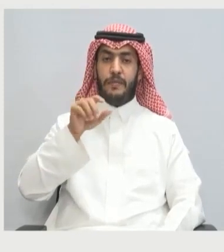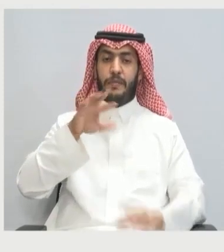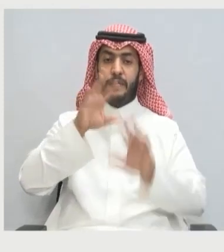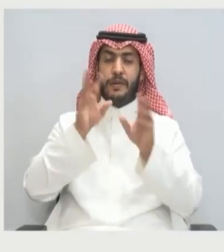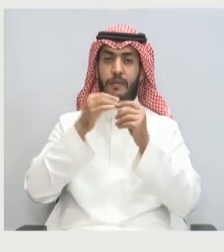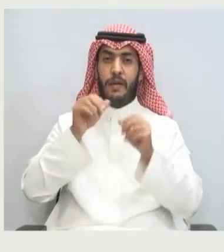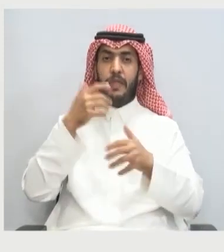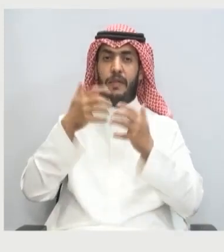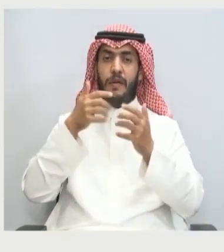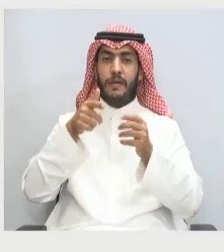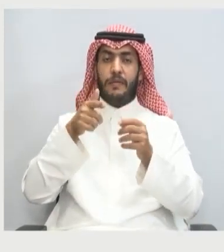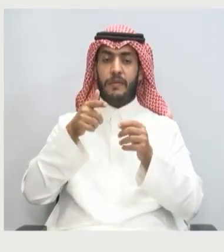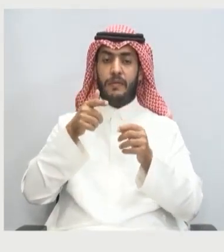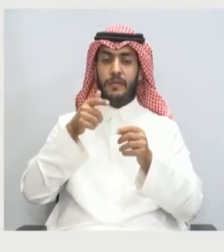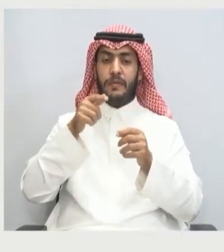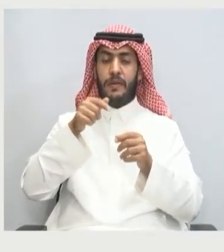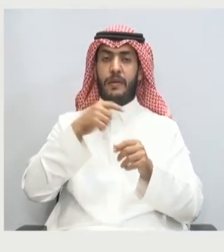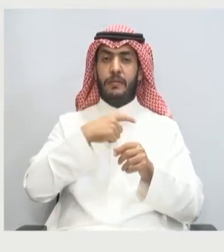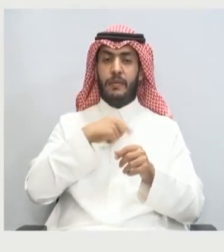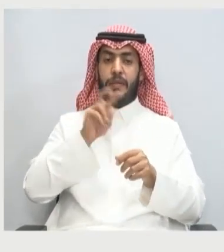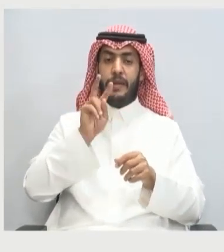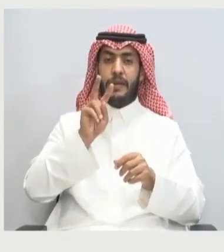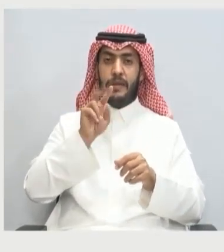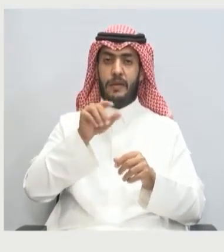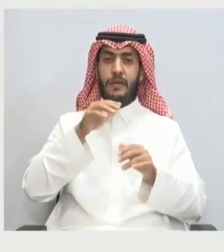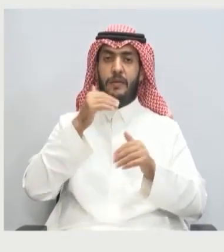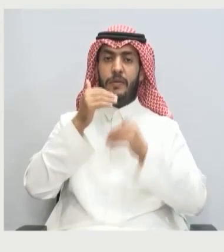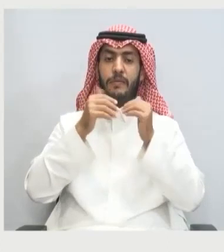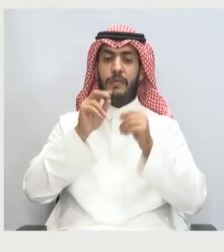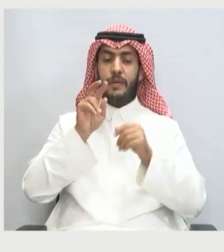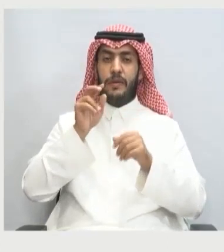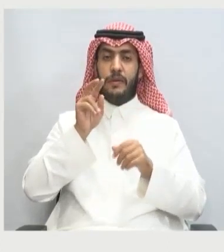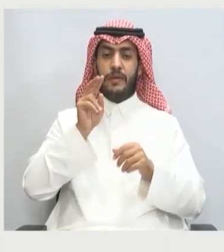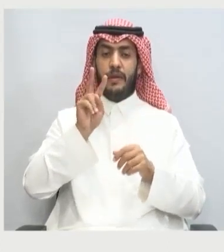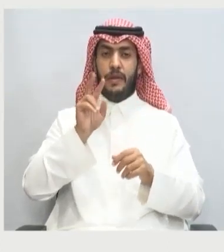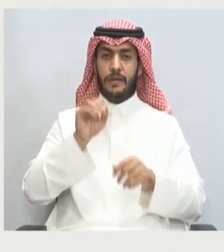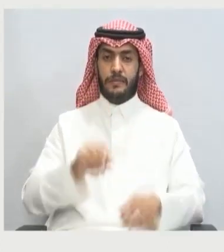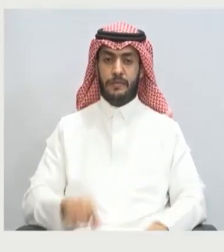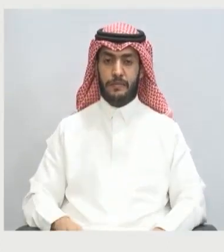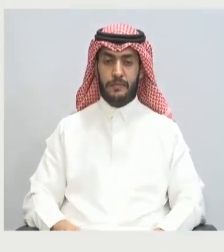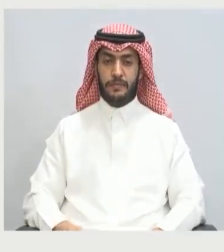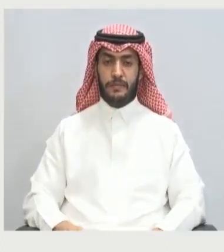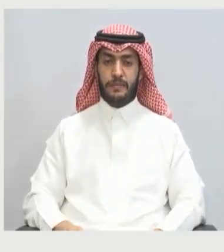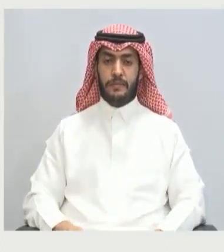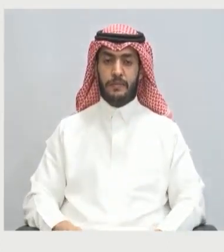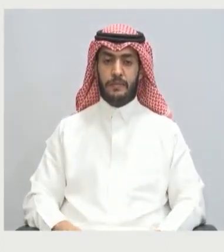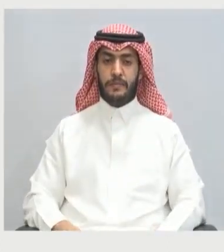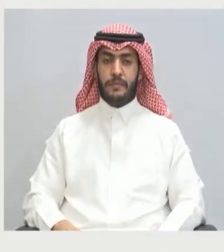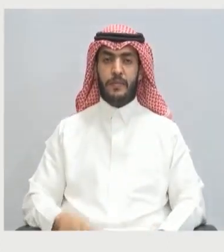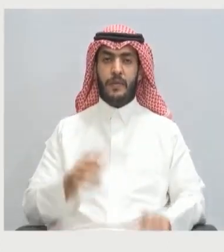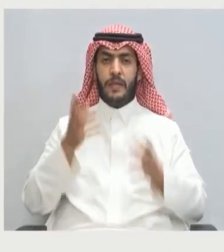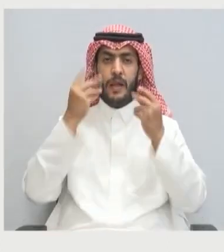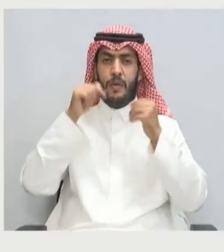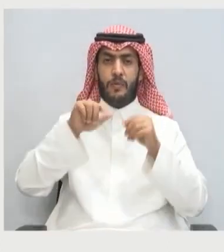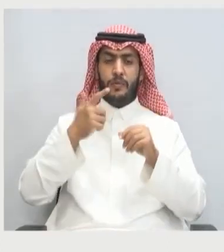رتبت هذا التفاعل نقول انها مرفوعه ثنين اذا الرتبه ستكون الرتبه الثانيه اذا